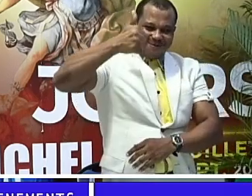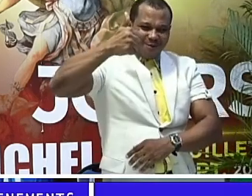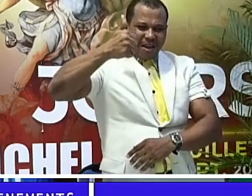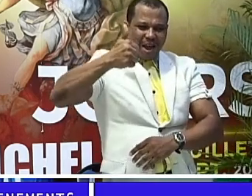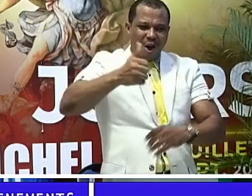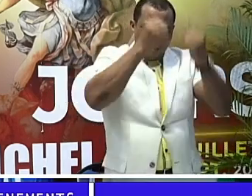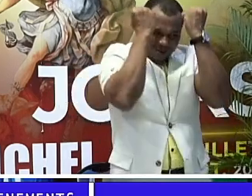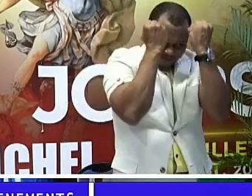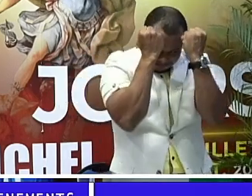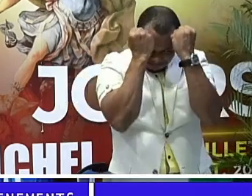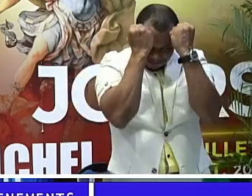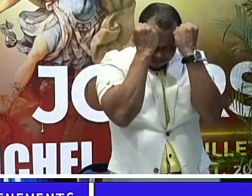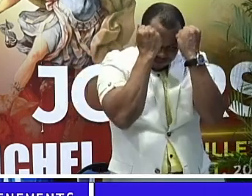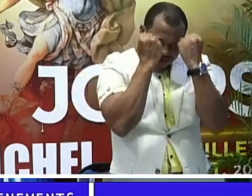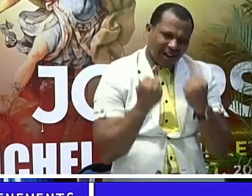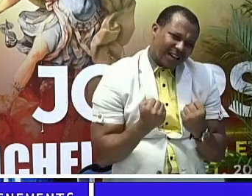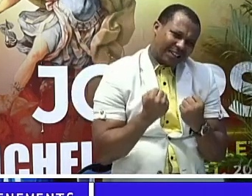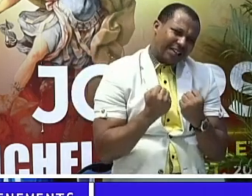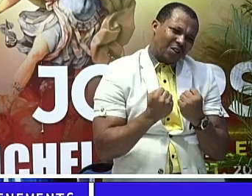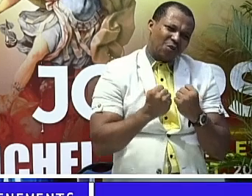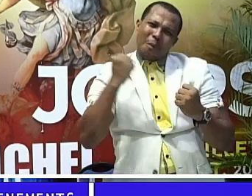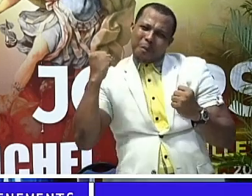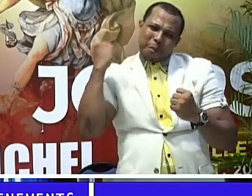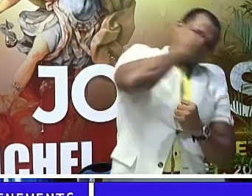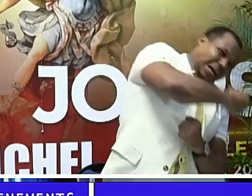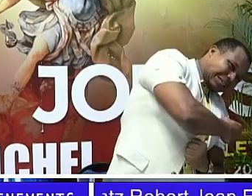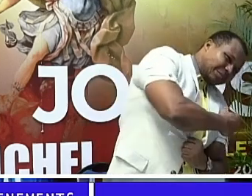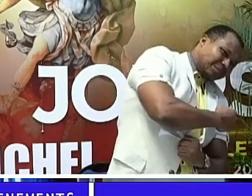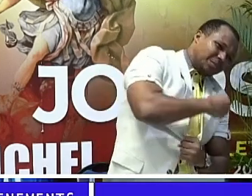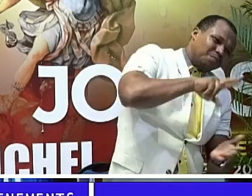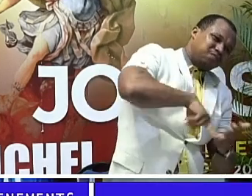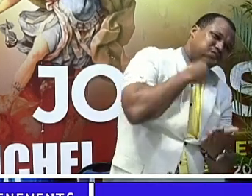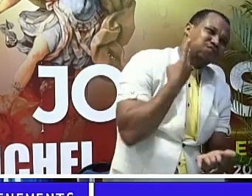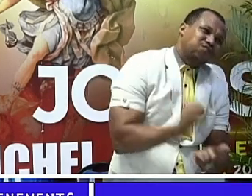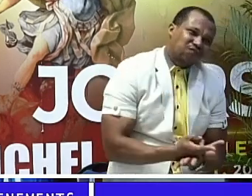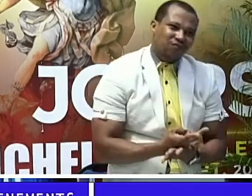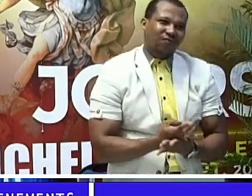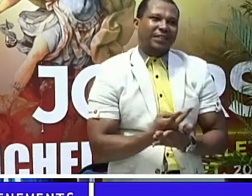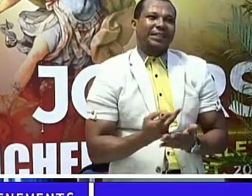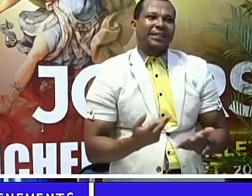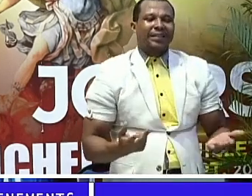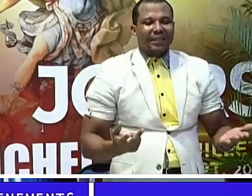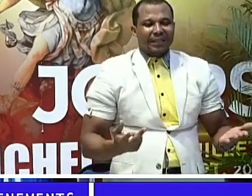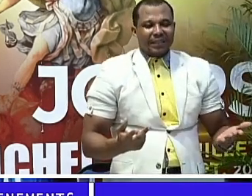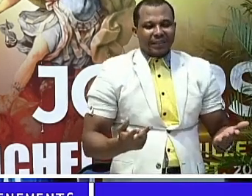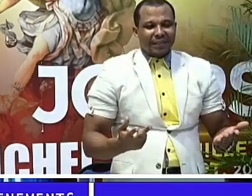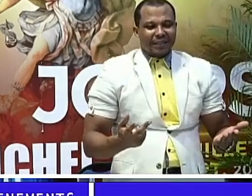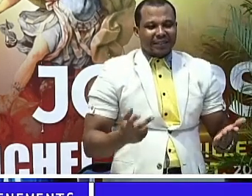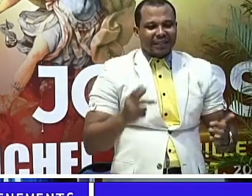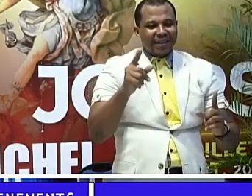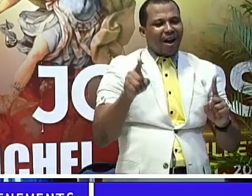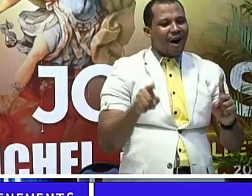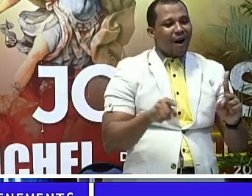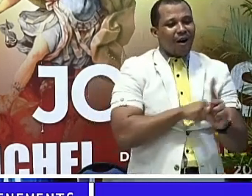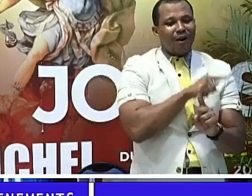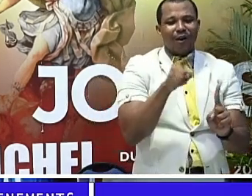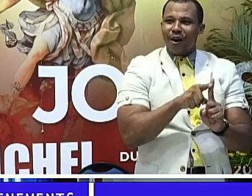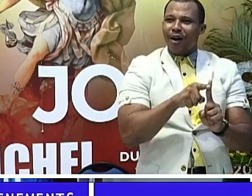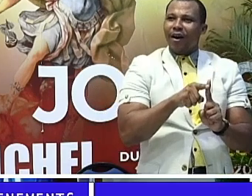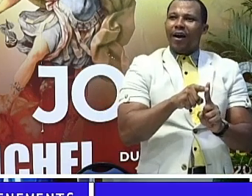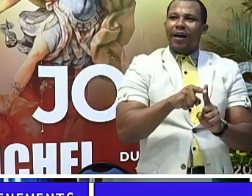est descendu, ou déconcentré, ou pour un coup de pompe du bataille là. On l'aime. m'tap gade un match, c'était New York